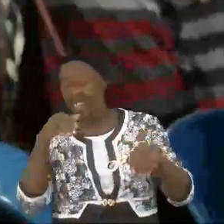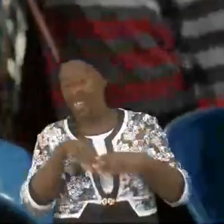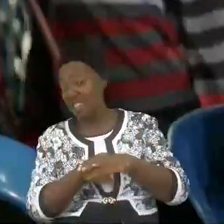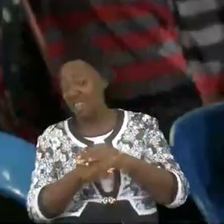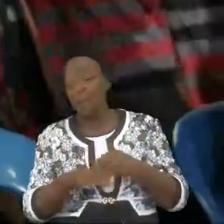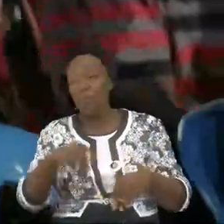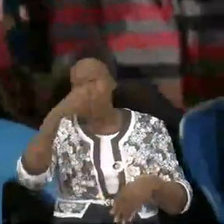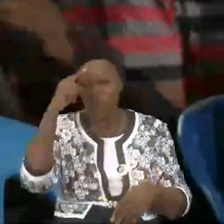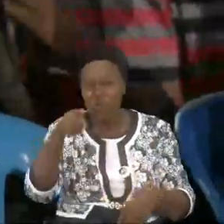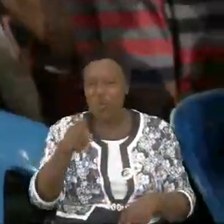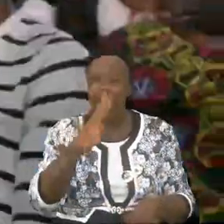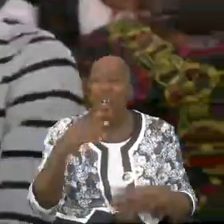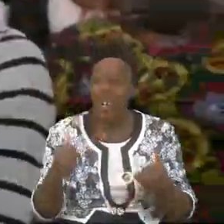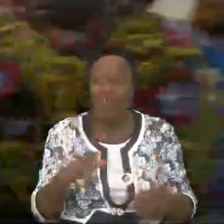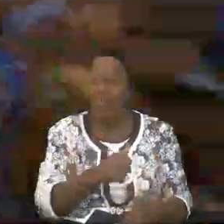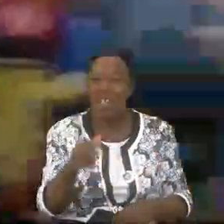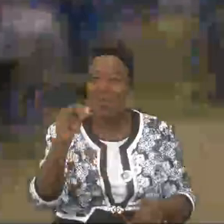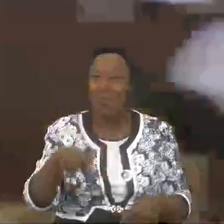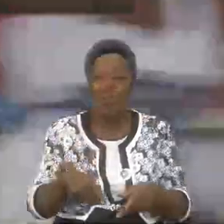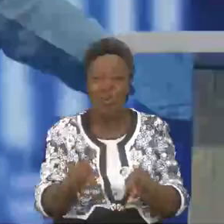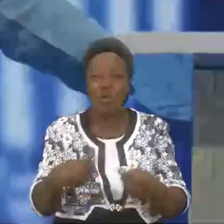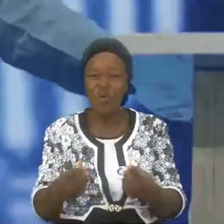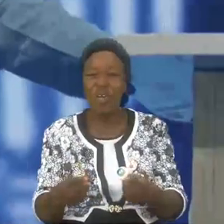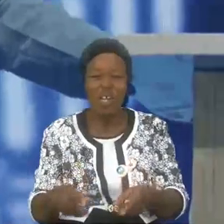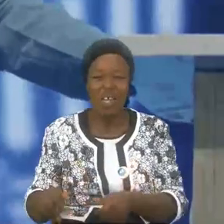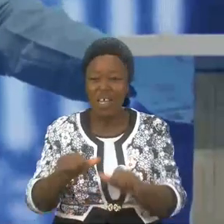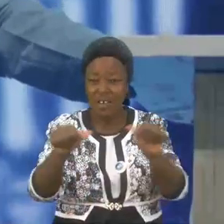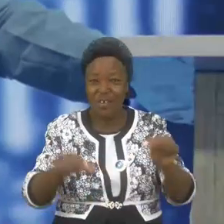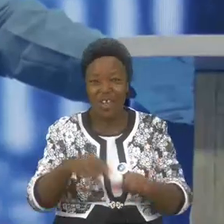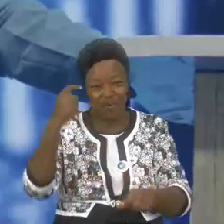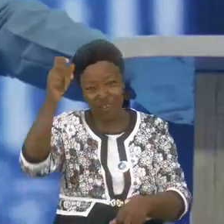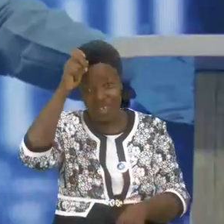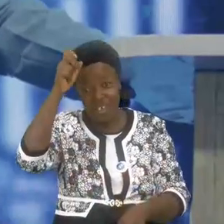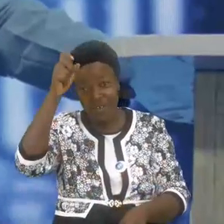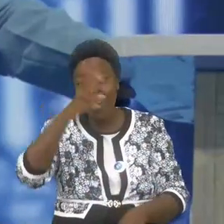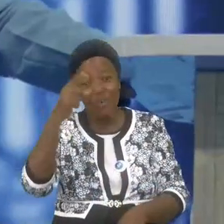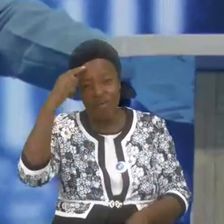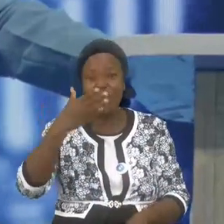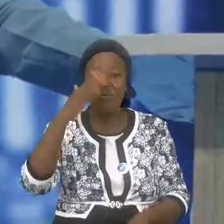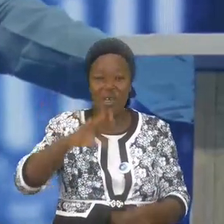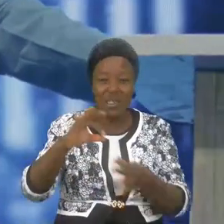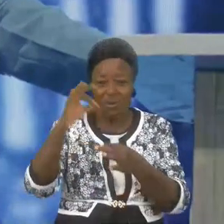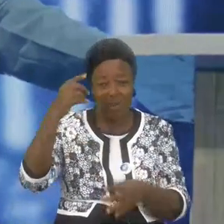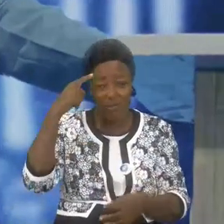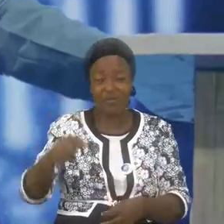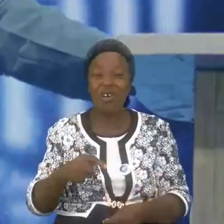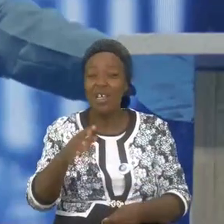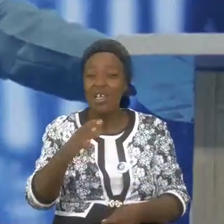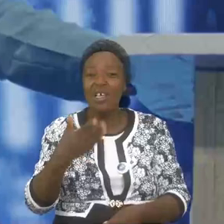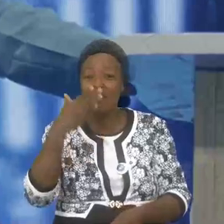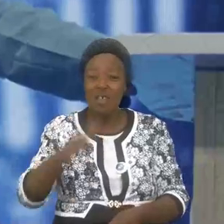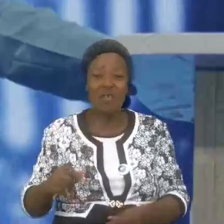interdite. Tu es une zone interdite pour les mauvais esprits, pour les